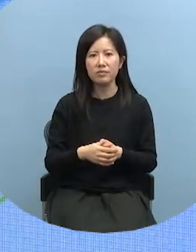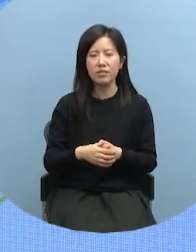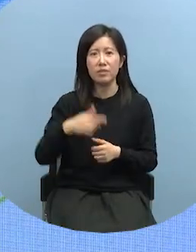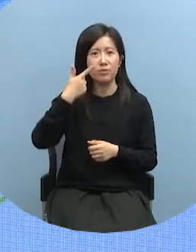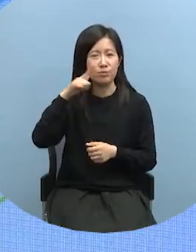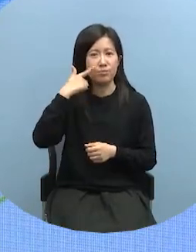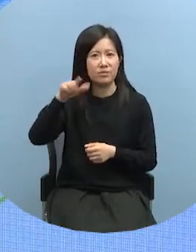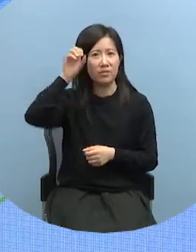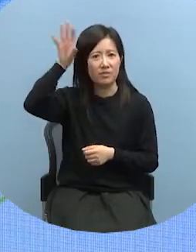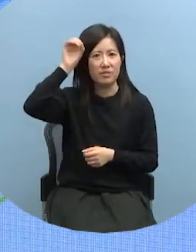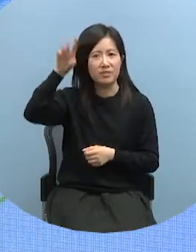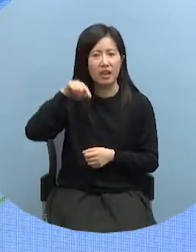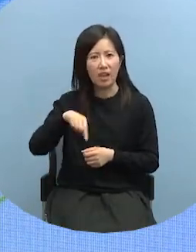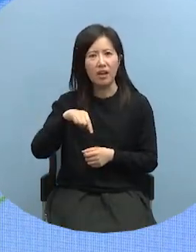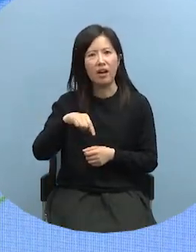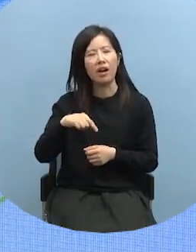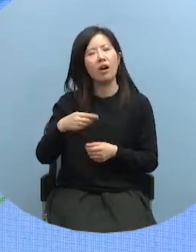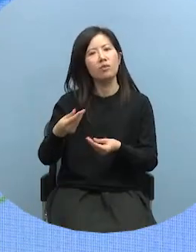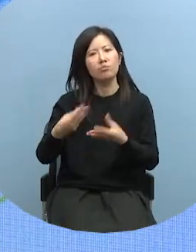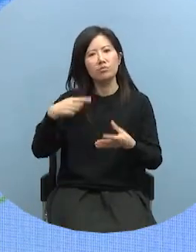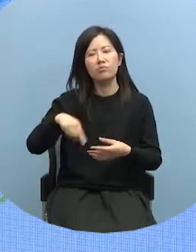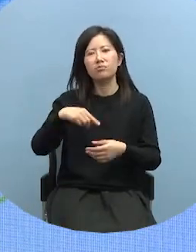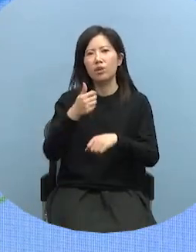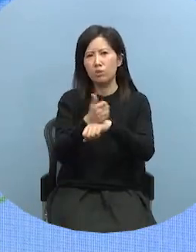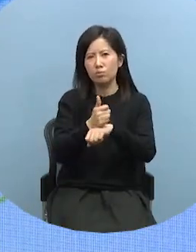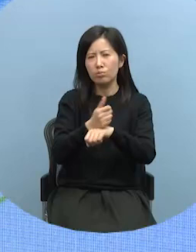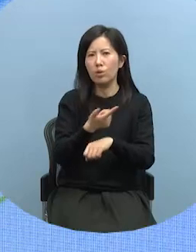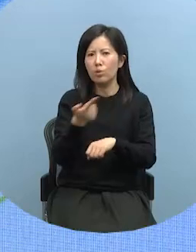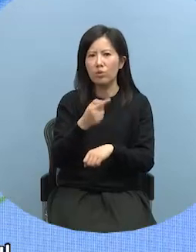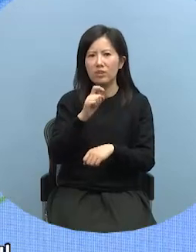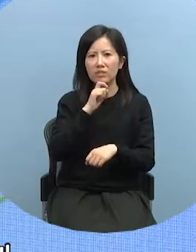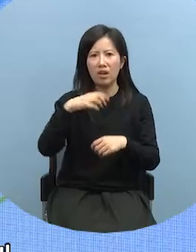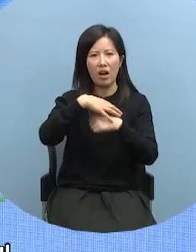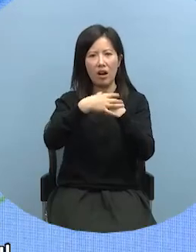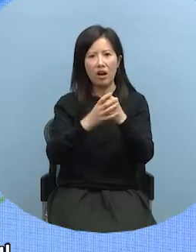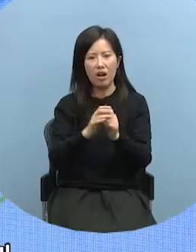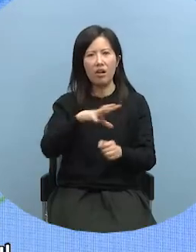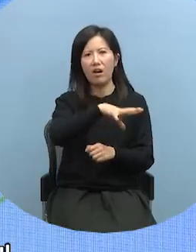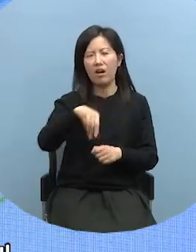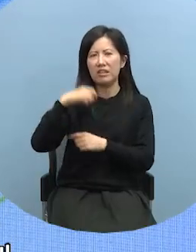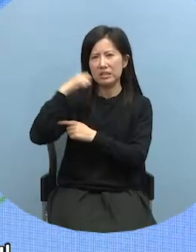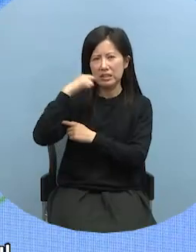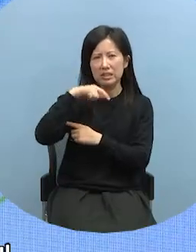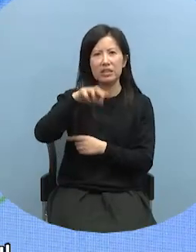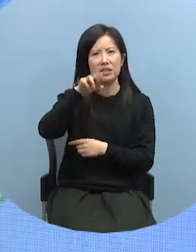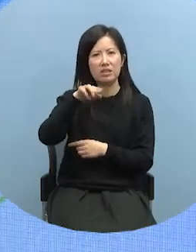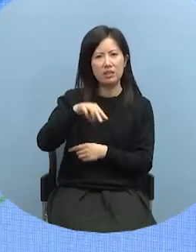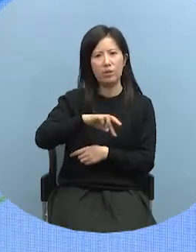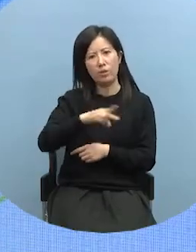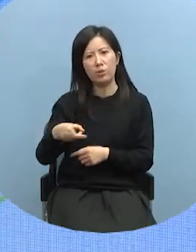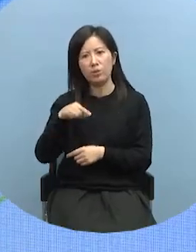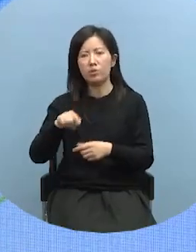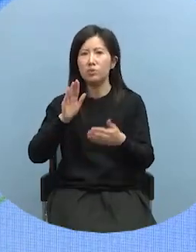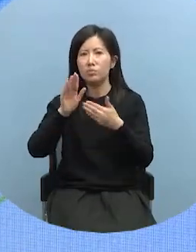其實擁抱創新亦都可以為我們帶來龐大的商機的。世界各地都積極向綠色轉型，未